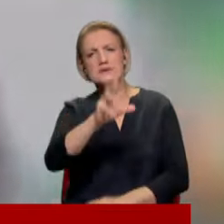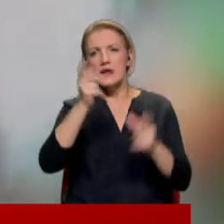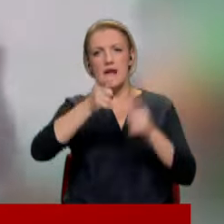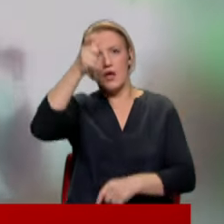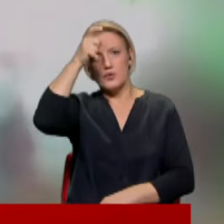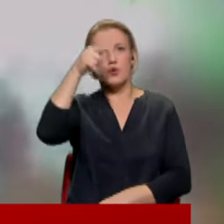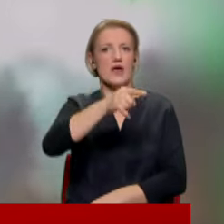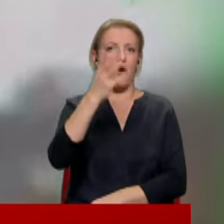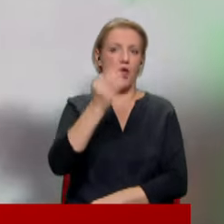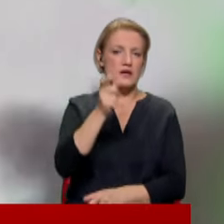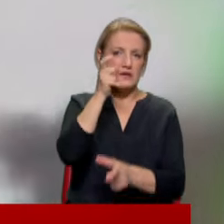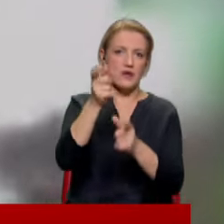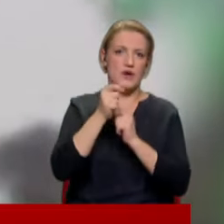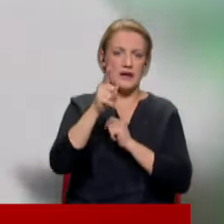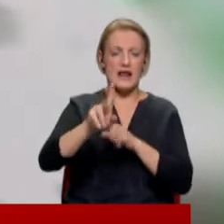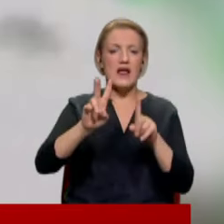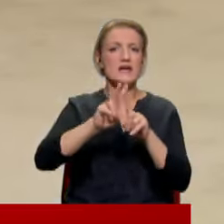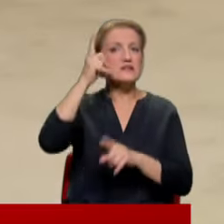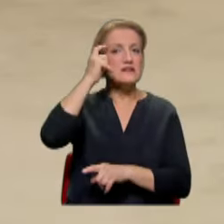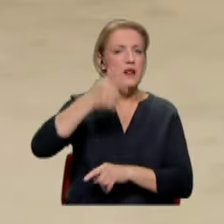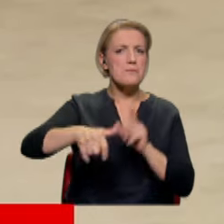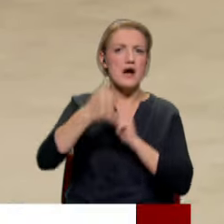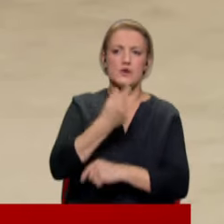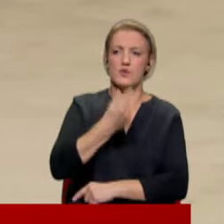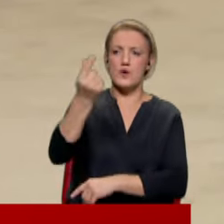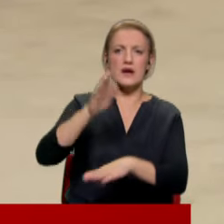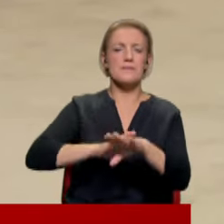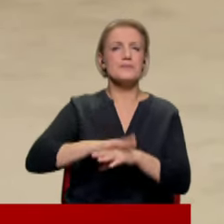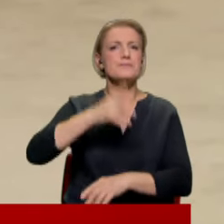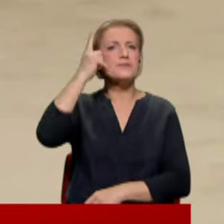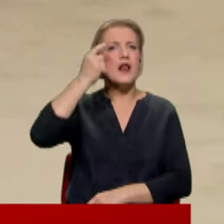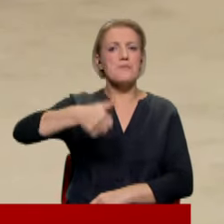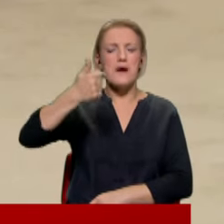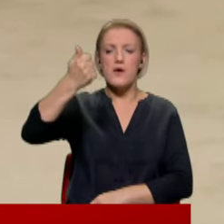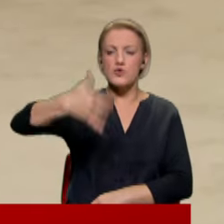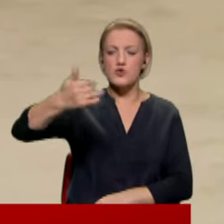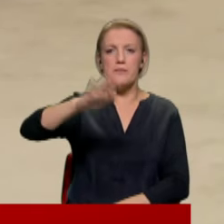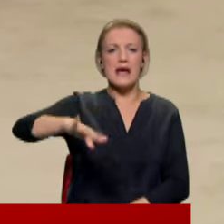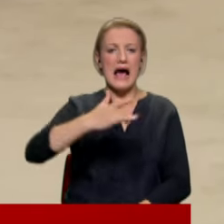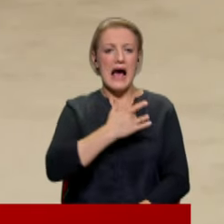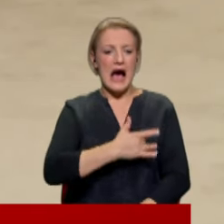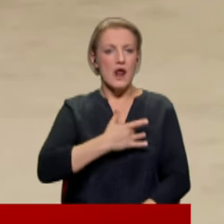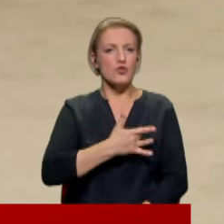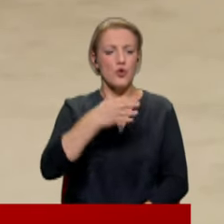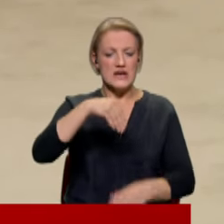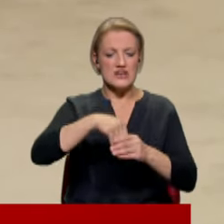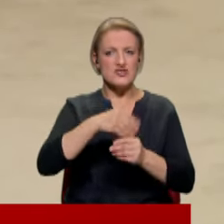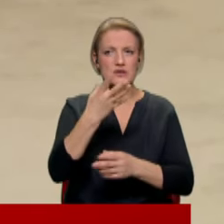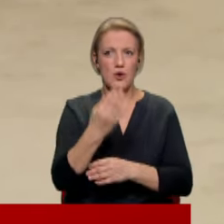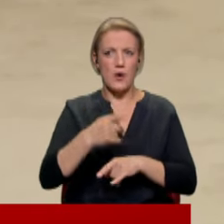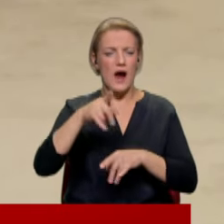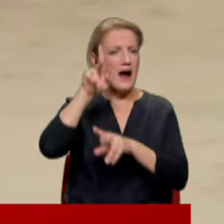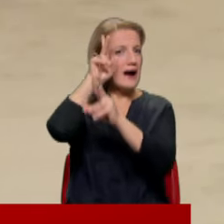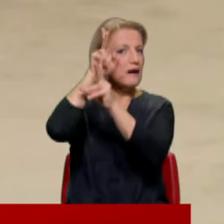dikeceğim dikkat çekti netanyahu'yu uyardı netenyahu hükümeti Anadolu'yu da içine alan bir ham